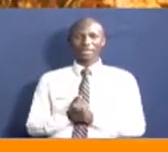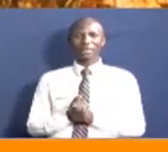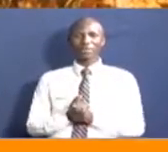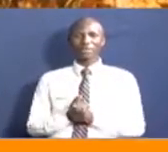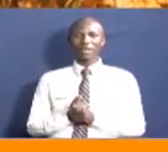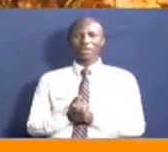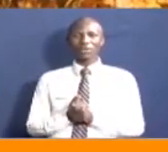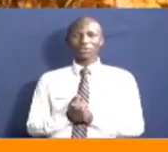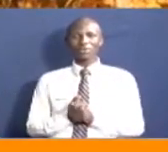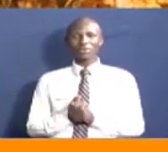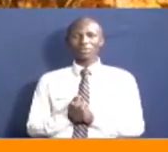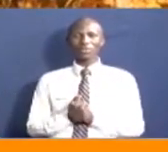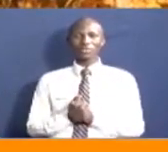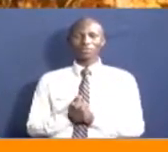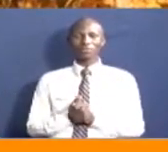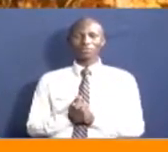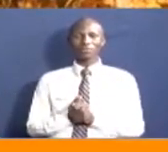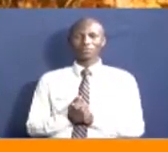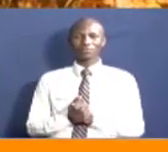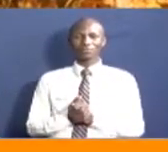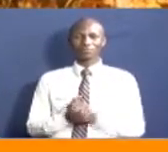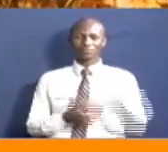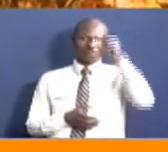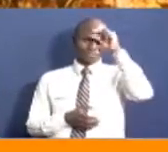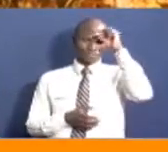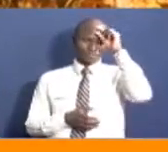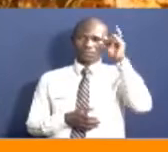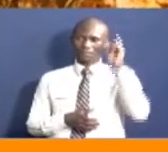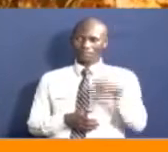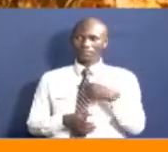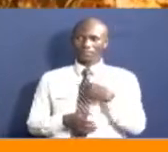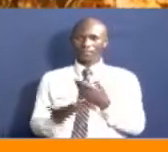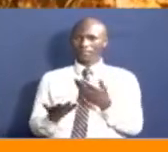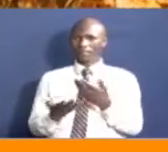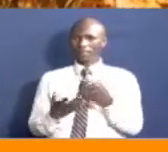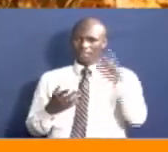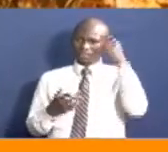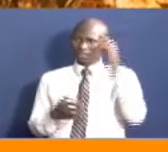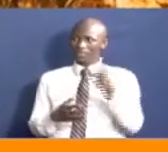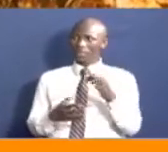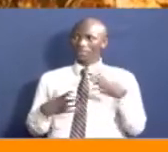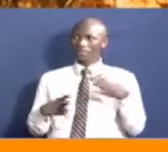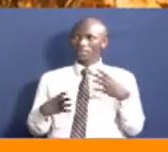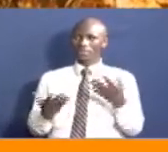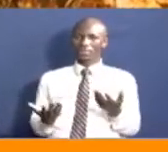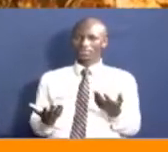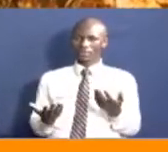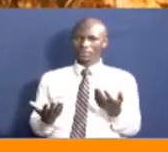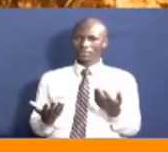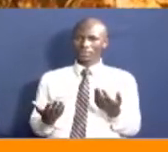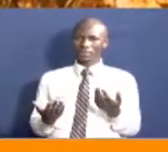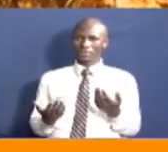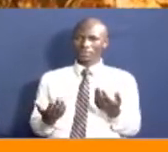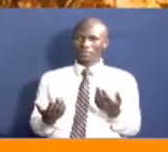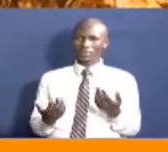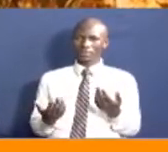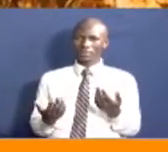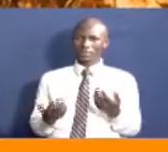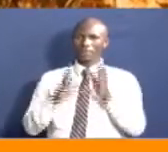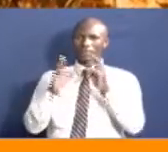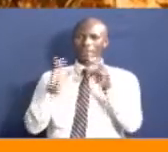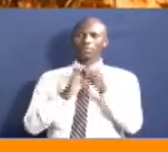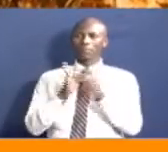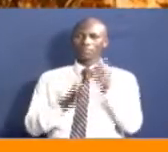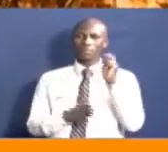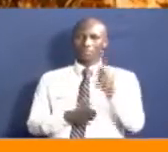yo kambani ni meukuli kwa ninza na kuu silikali yele kuikia matamaku ikide kana andu maina umea. Ndili voti ya